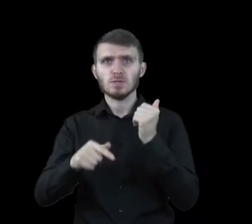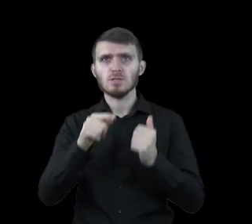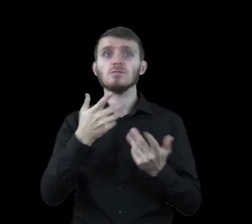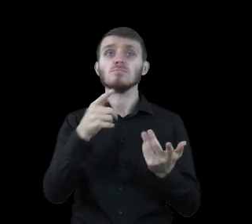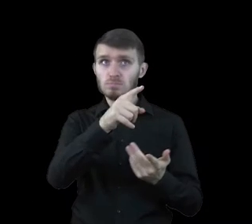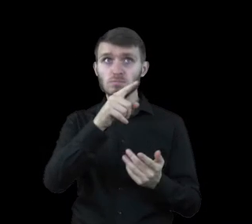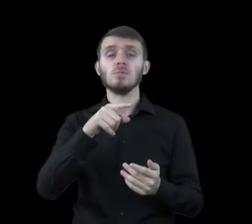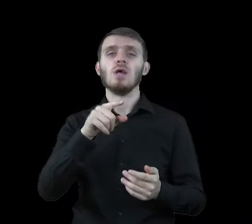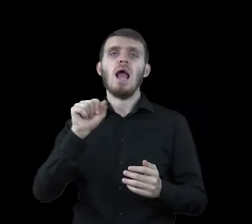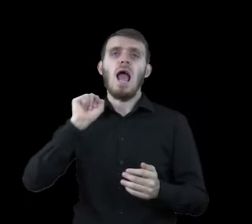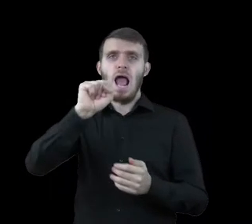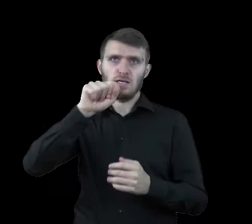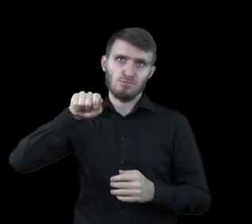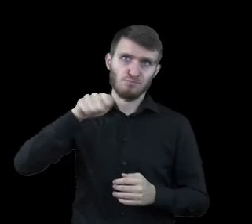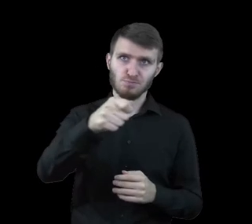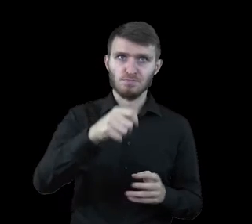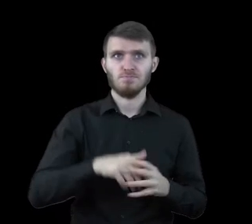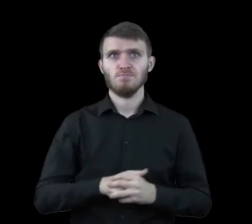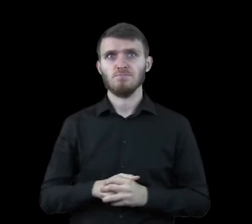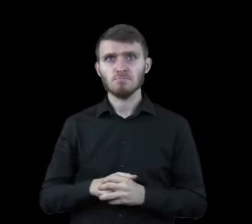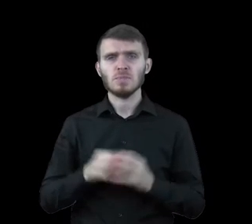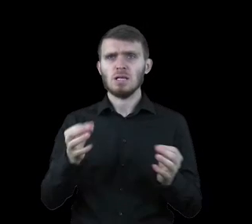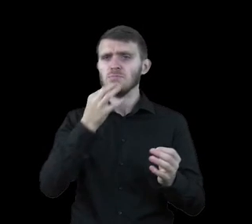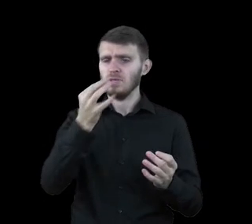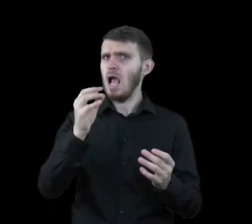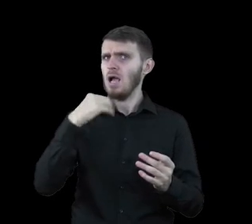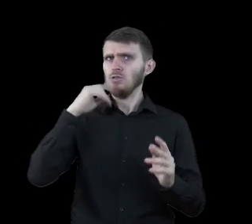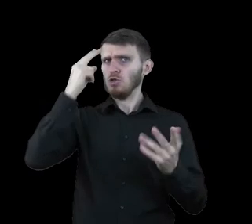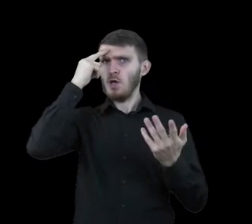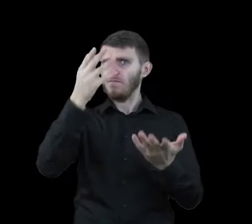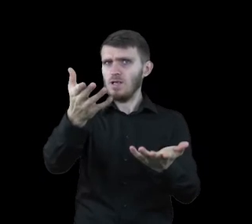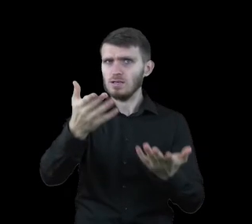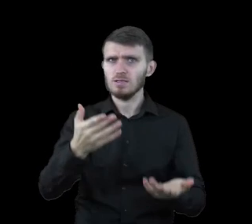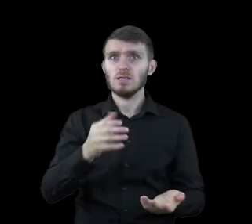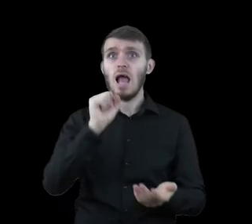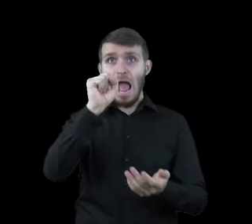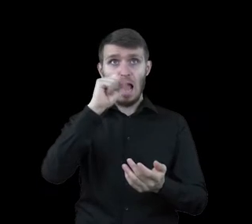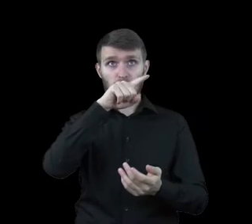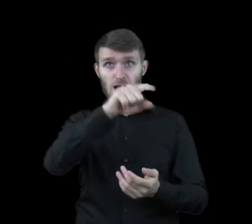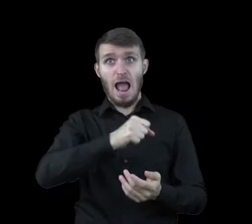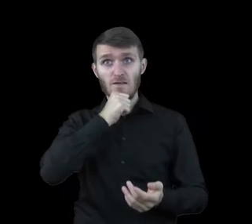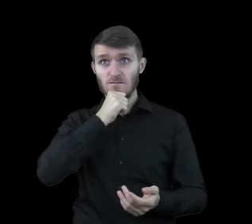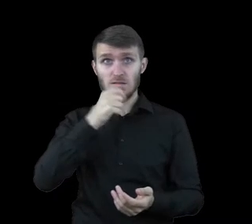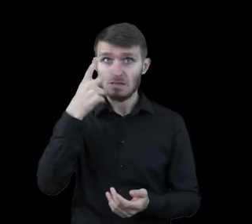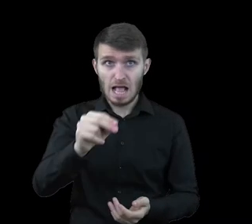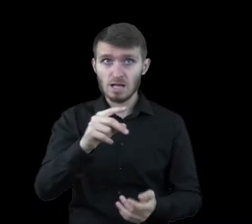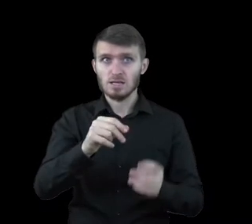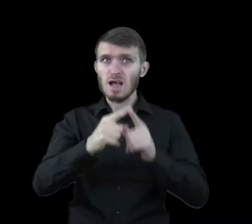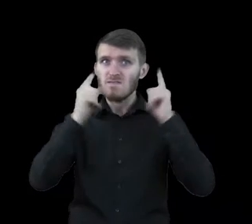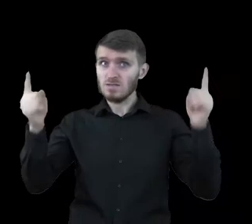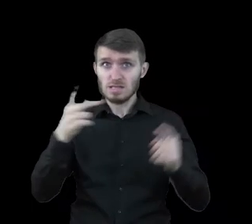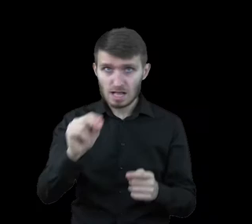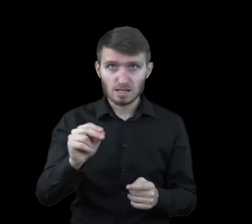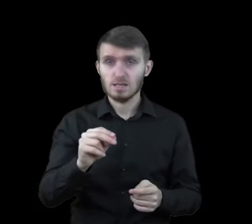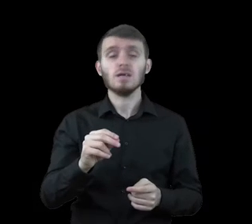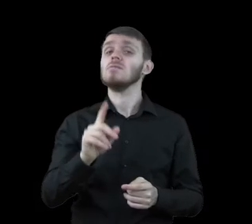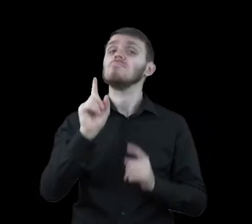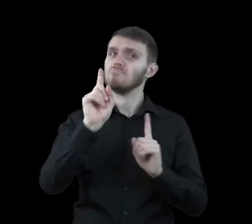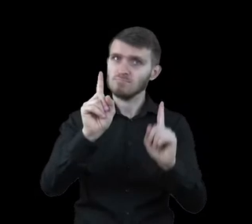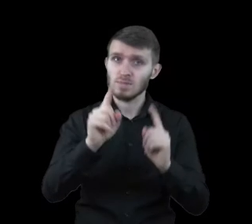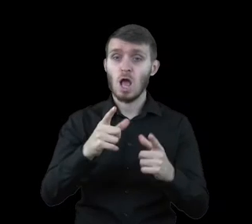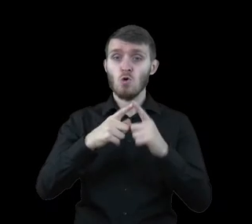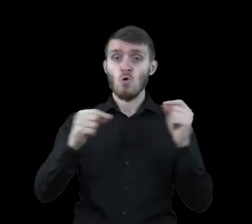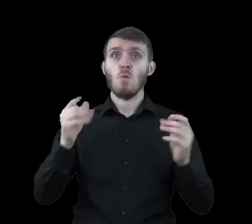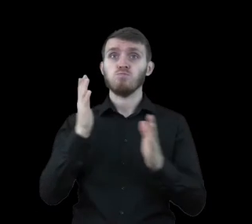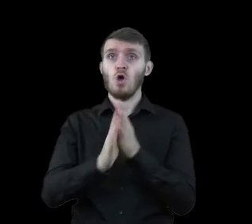bok, którego długość chcemy znaleźć jako A. I teraz może się pojawić pytanie, skąd wiemy, że właśnie A nie będzie tym bokiem, który